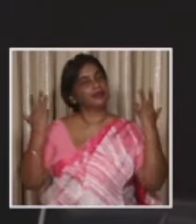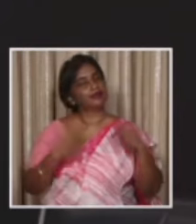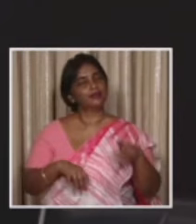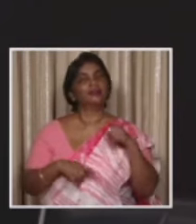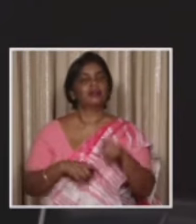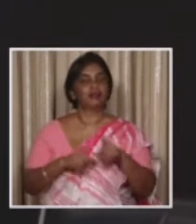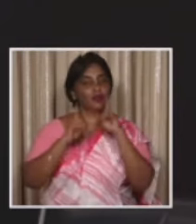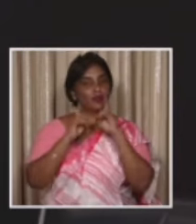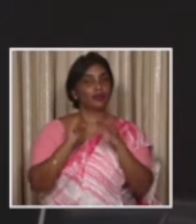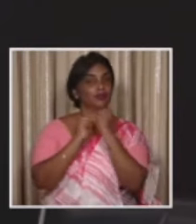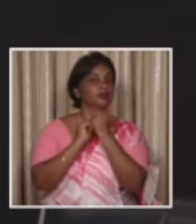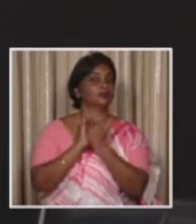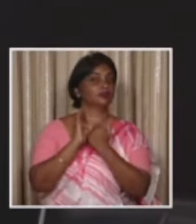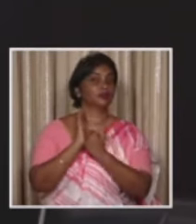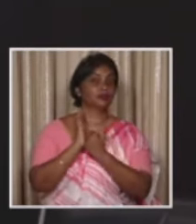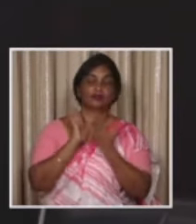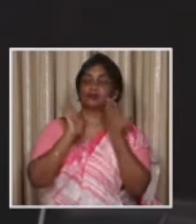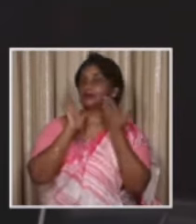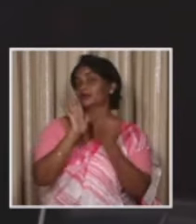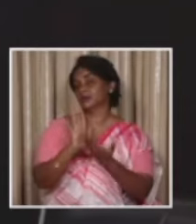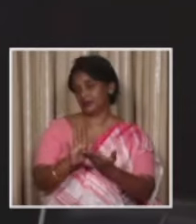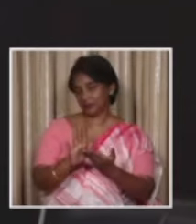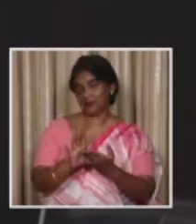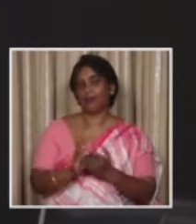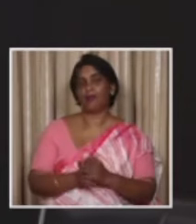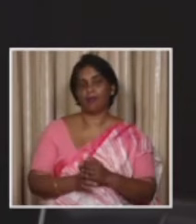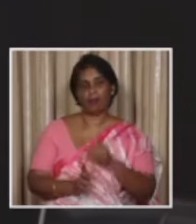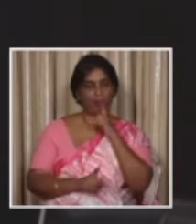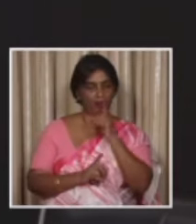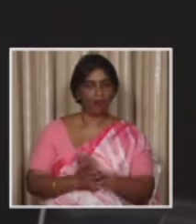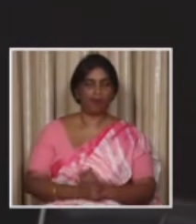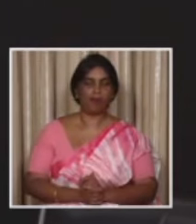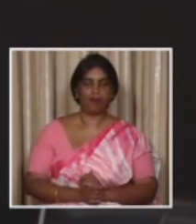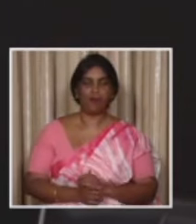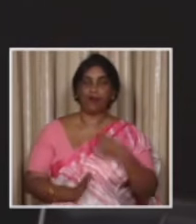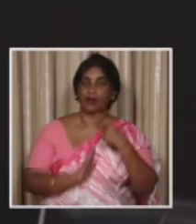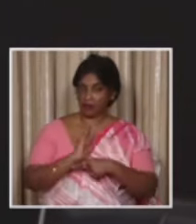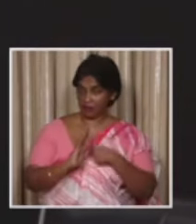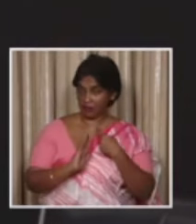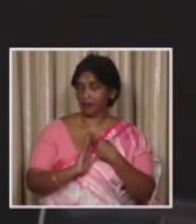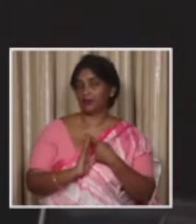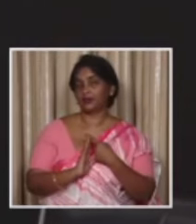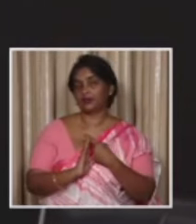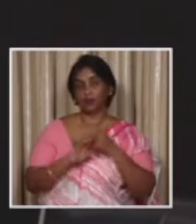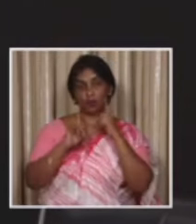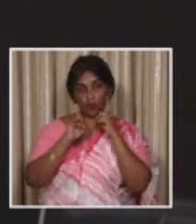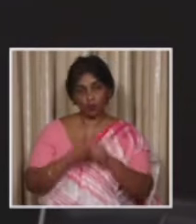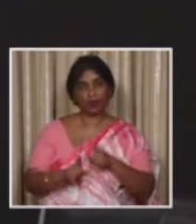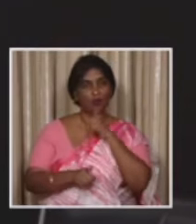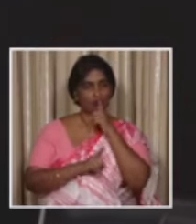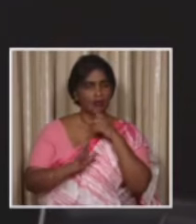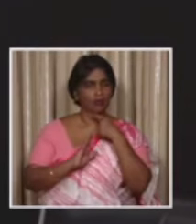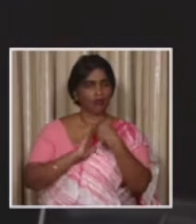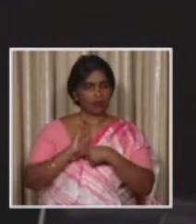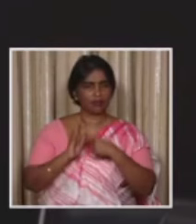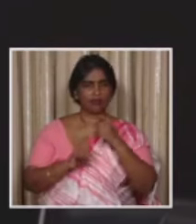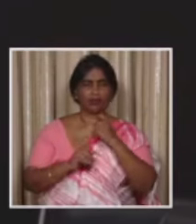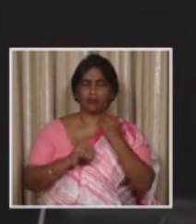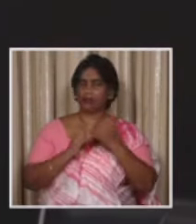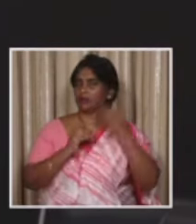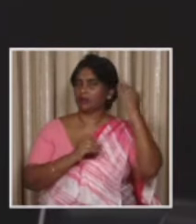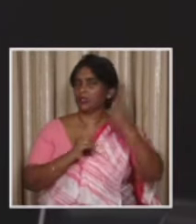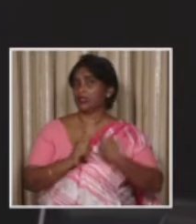මේ වැනි වැඩපිළිවෙලක් අපිට ඉදිරිපත් කළාද කියන කතාව. රටකට මෙවැනි කතා රටක් ඕන වශයෙන් ආර්ථික